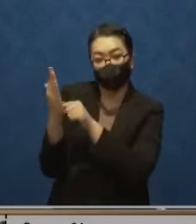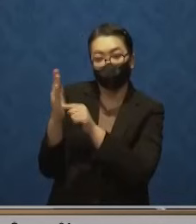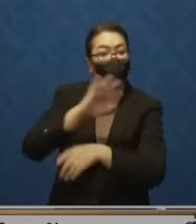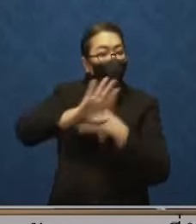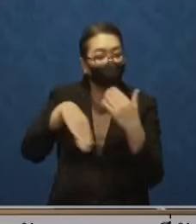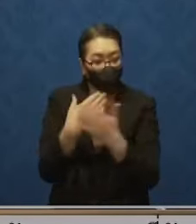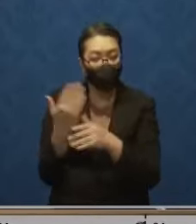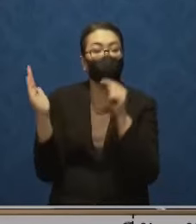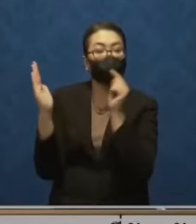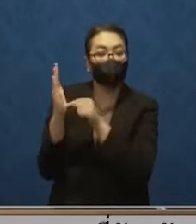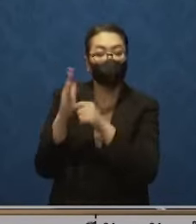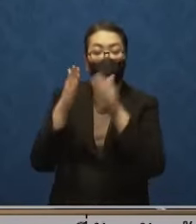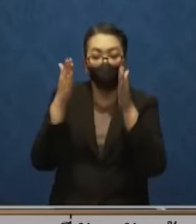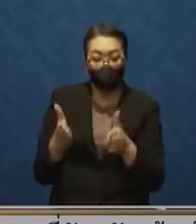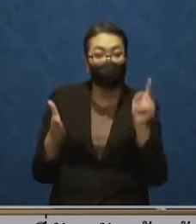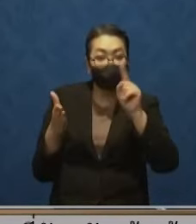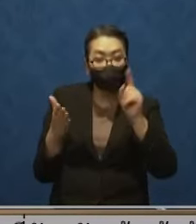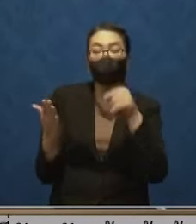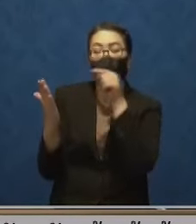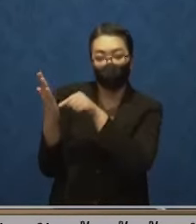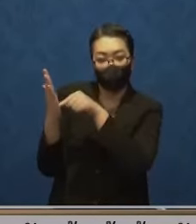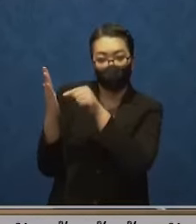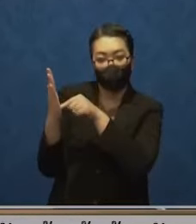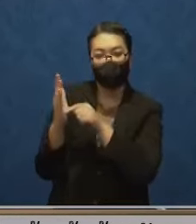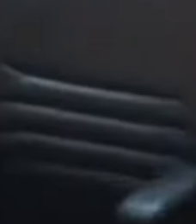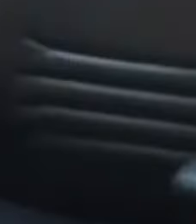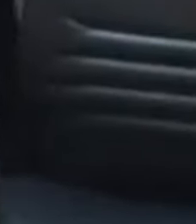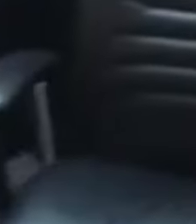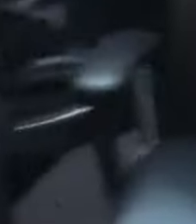ดคนในกระจกค่ะขอบคุณมากค่ะ